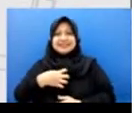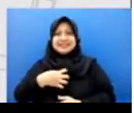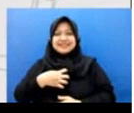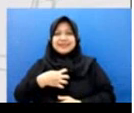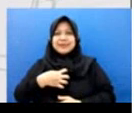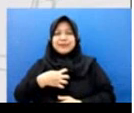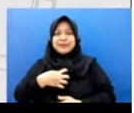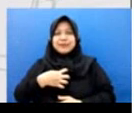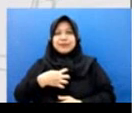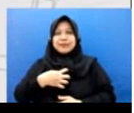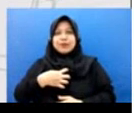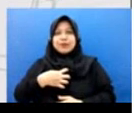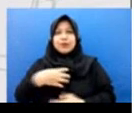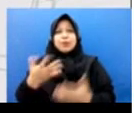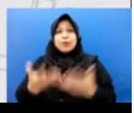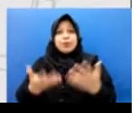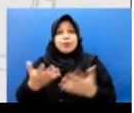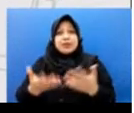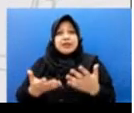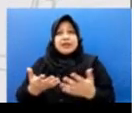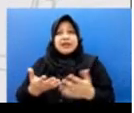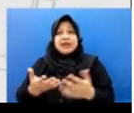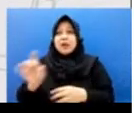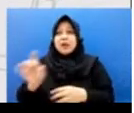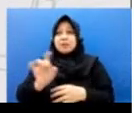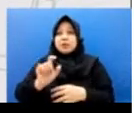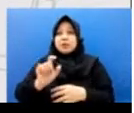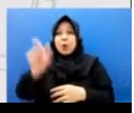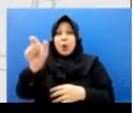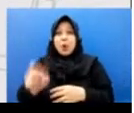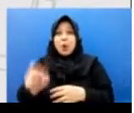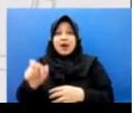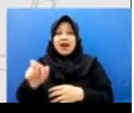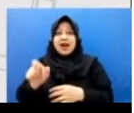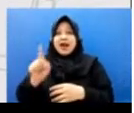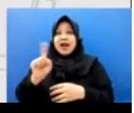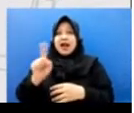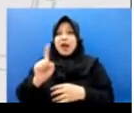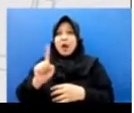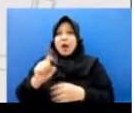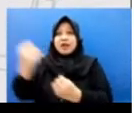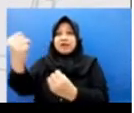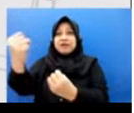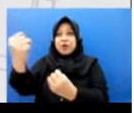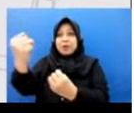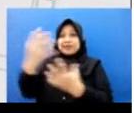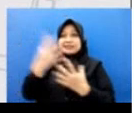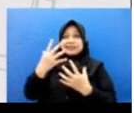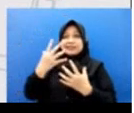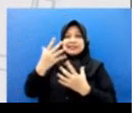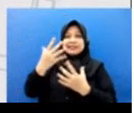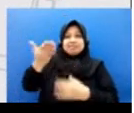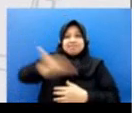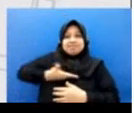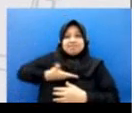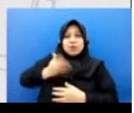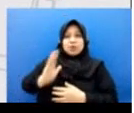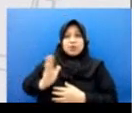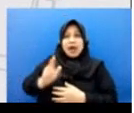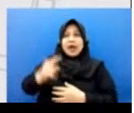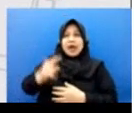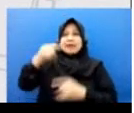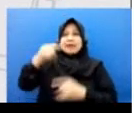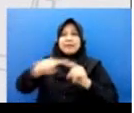yang cenderung tidak berpikir kritis, ketika mereka menerima informasi, semua alur proses